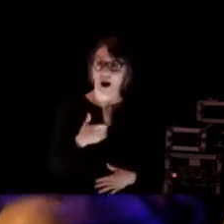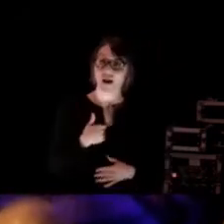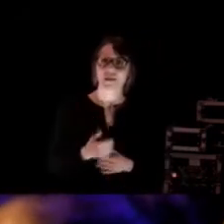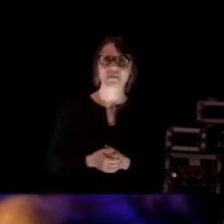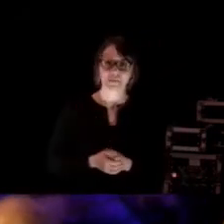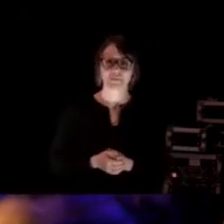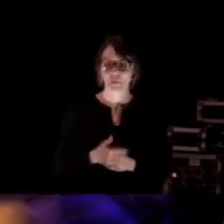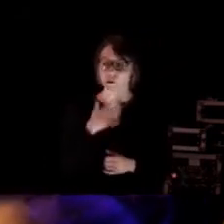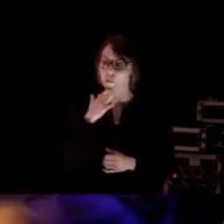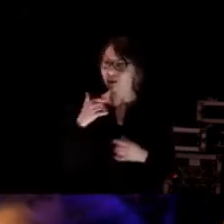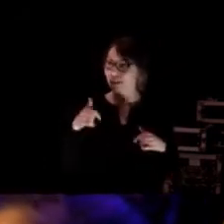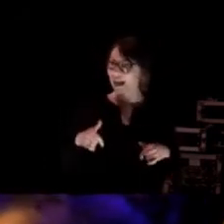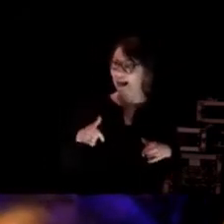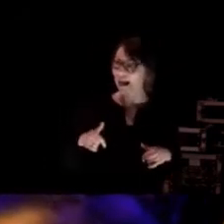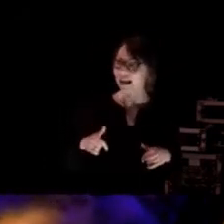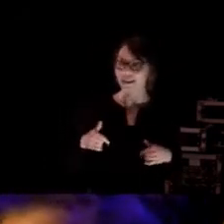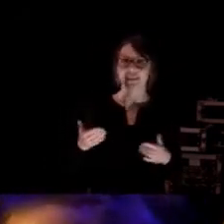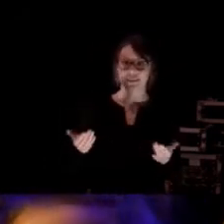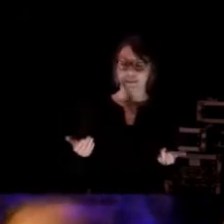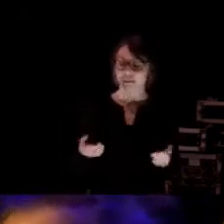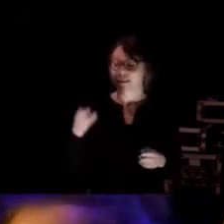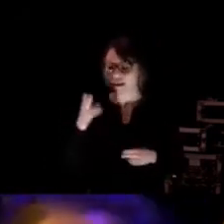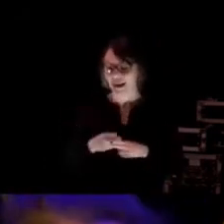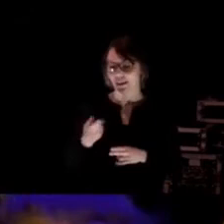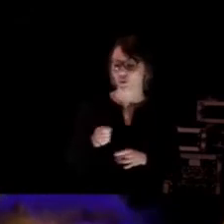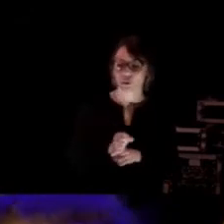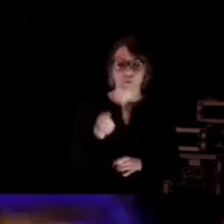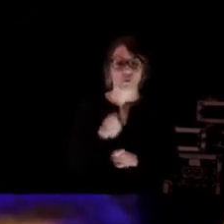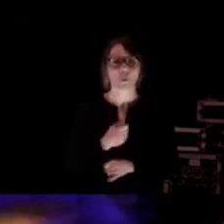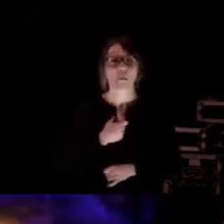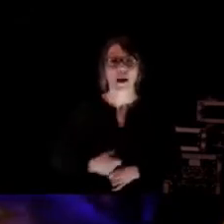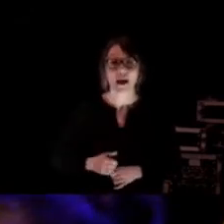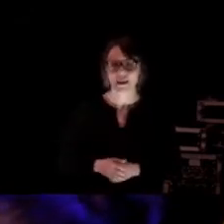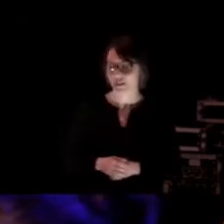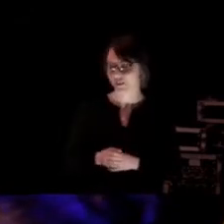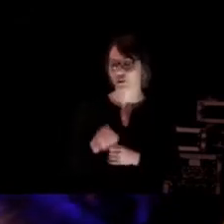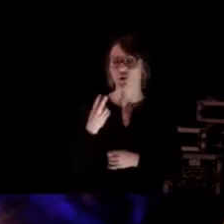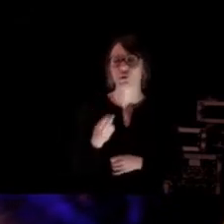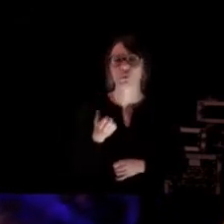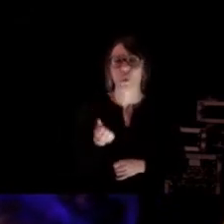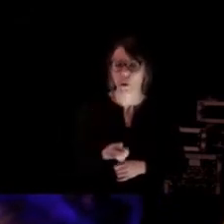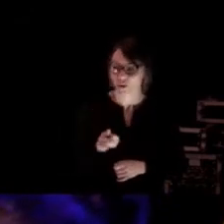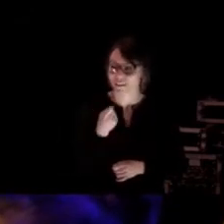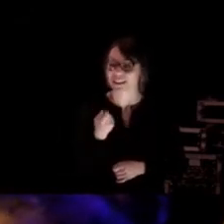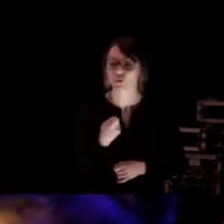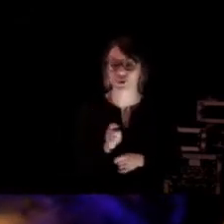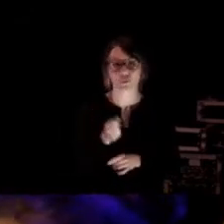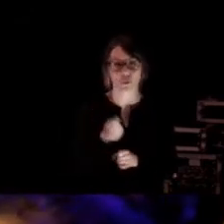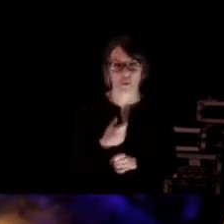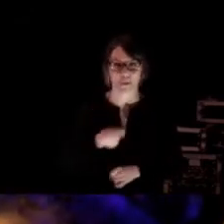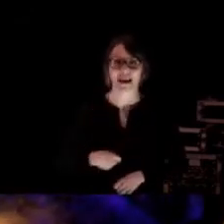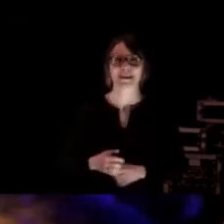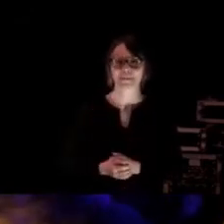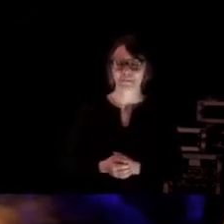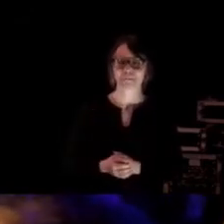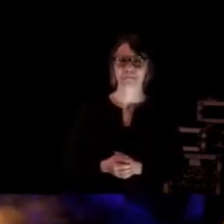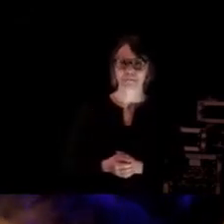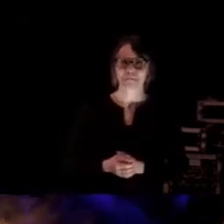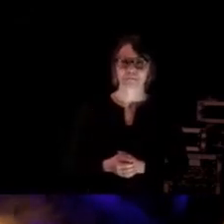Det å få snakke her da, det er jo endelig noen som tror på meg. Det tok meg 20 år å finne. Det